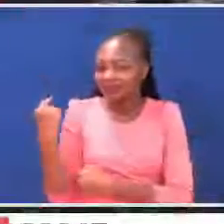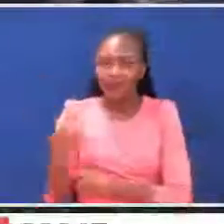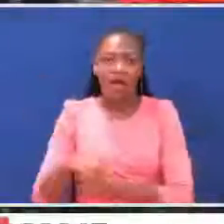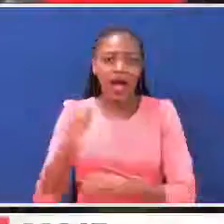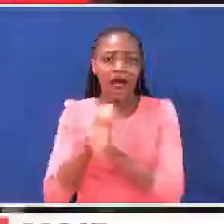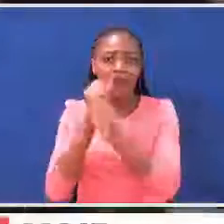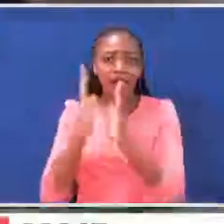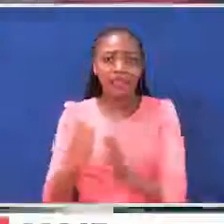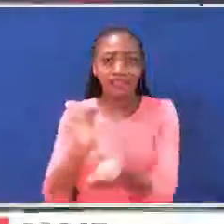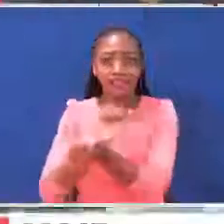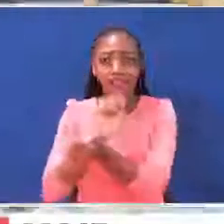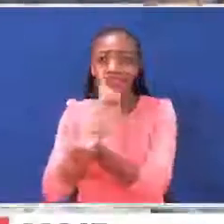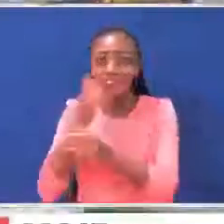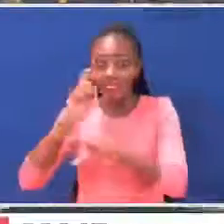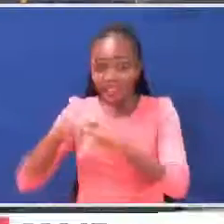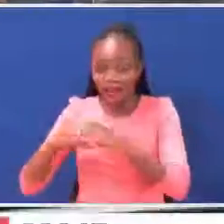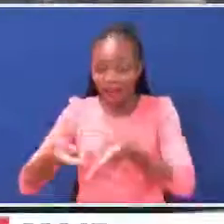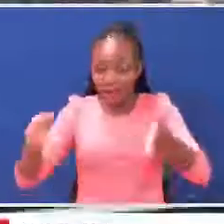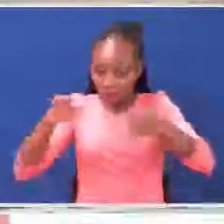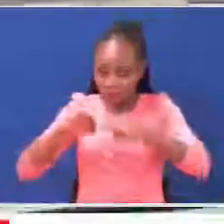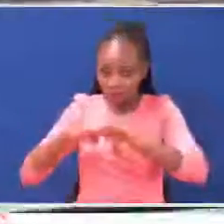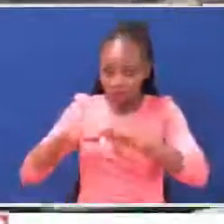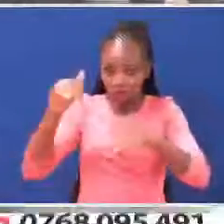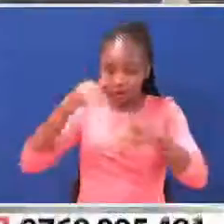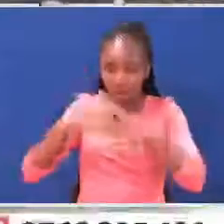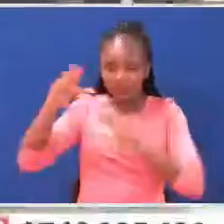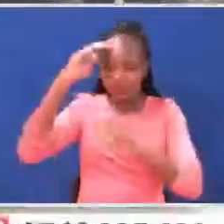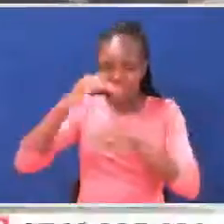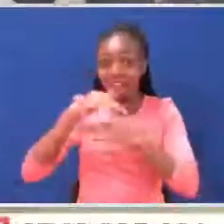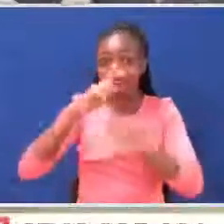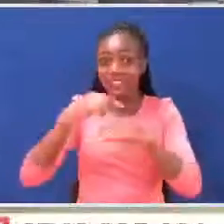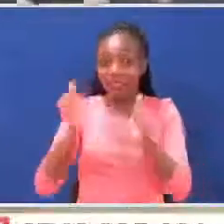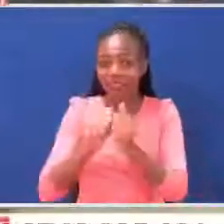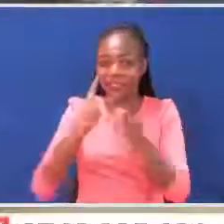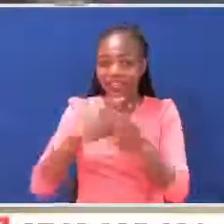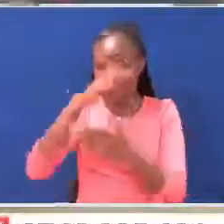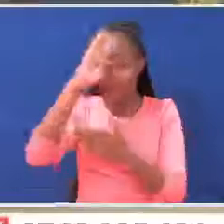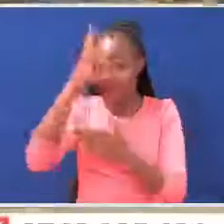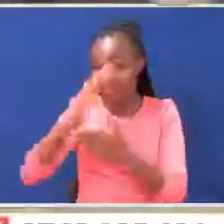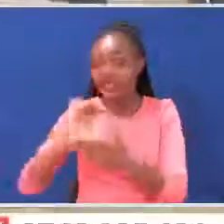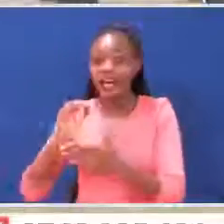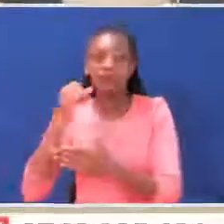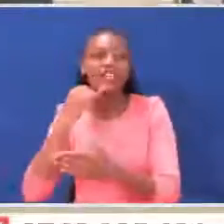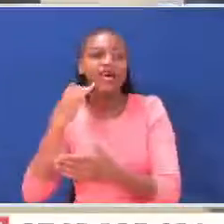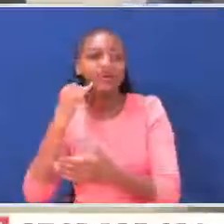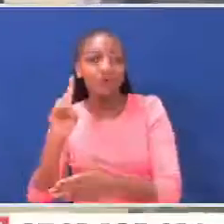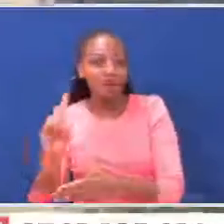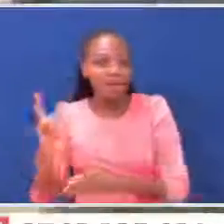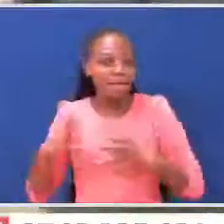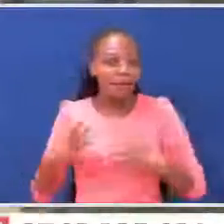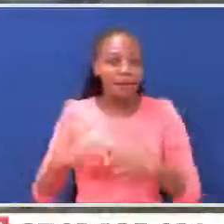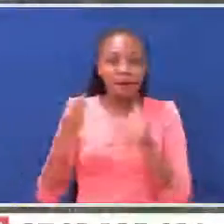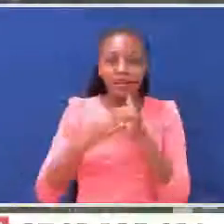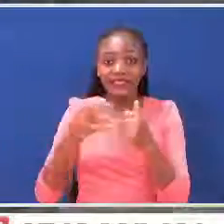wengine kama wamejifungia ndani ya klabu baada ya masaa ya kafyu. Siku ya Jumapili katika kaunti ya Nakuru, watu